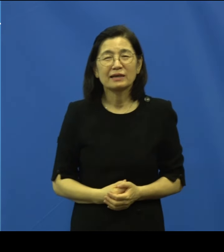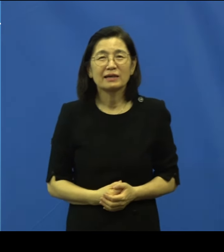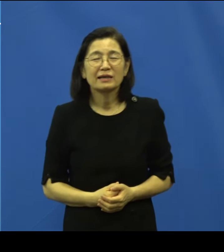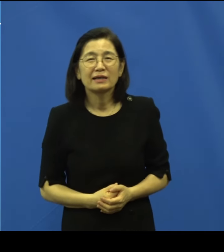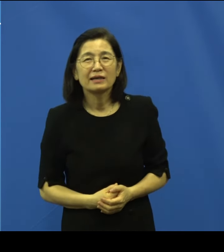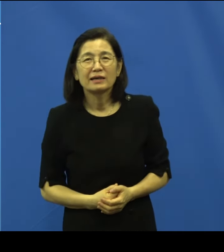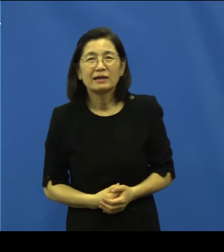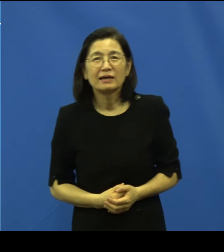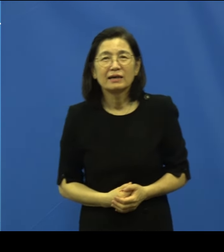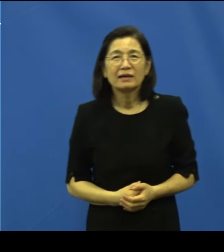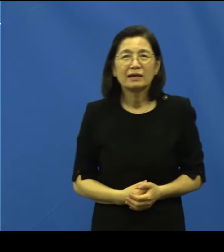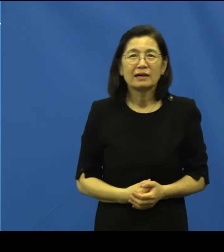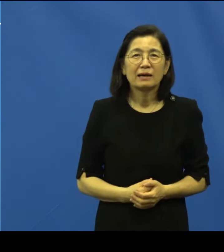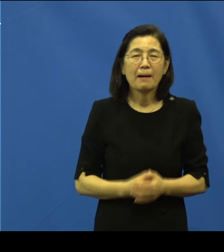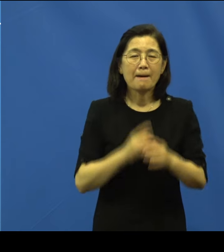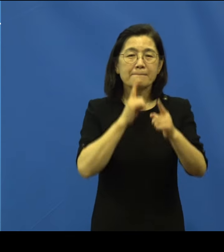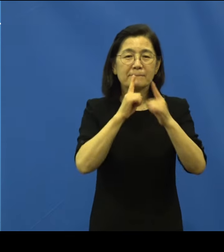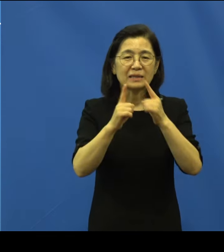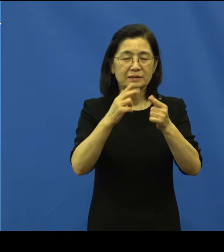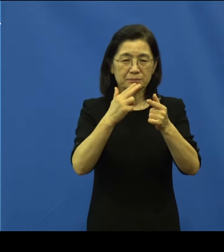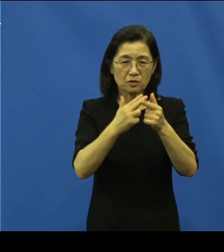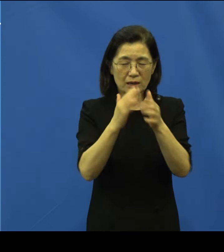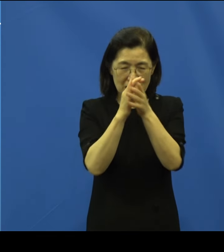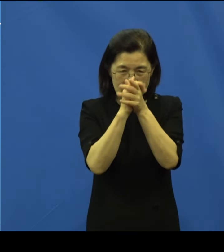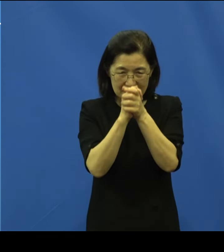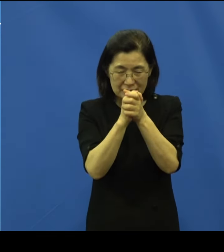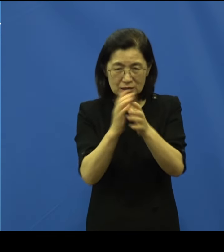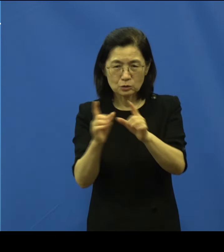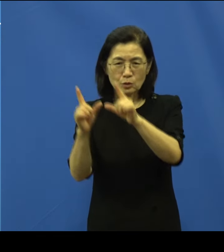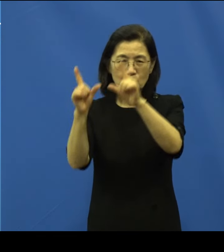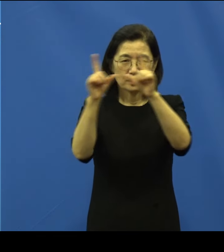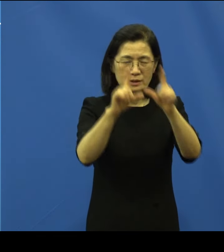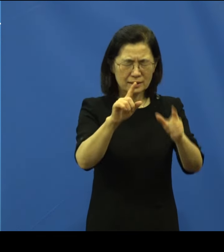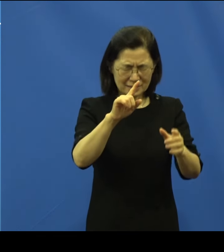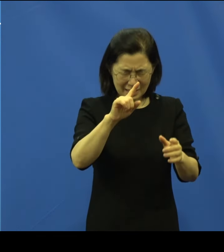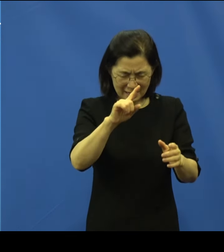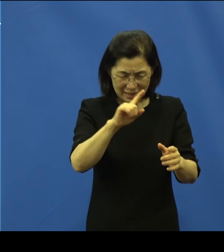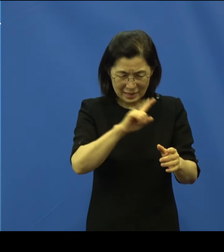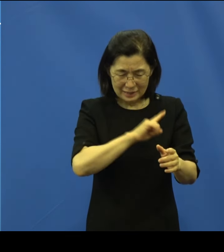여러분, 말씀과 기도 생활이 핵심이에요.